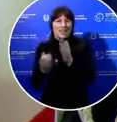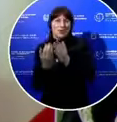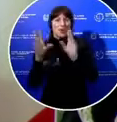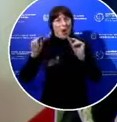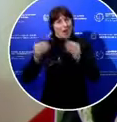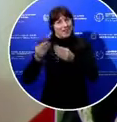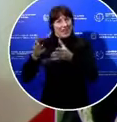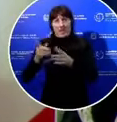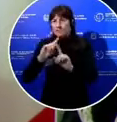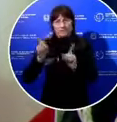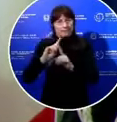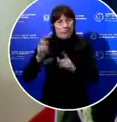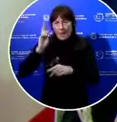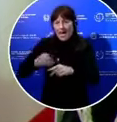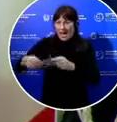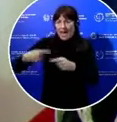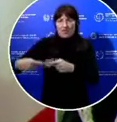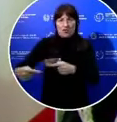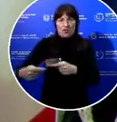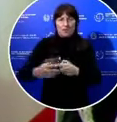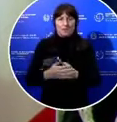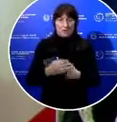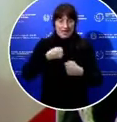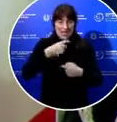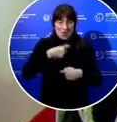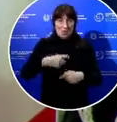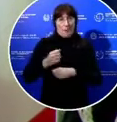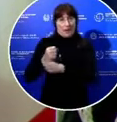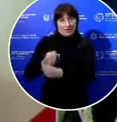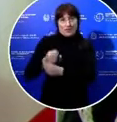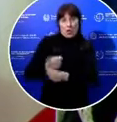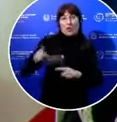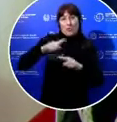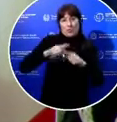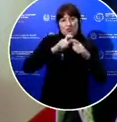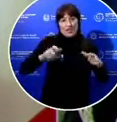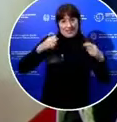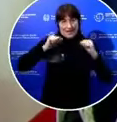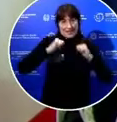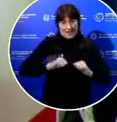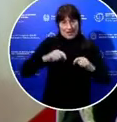fossato. Da pastore e da cittadino mi porto dentro alcune domande.